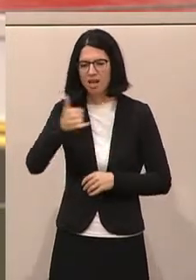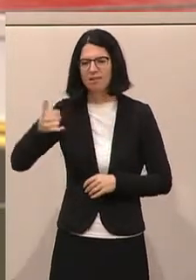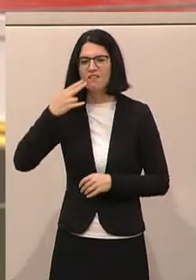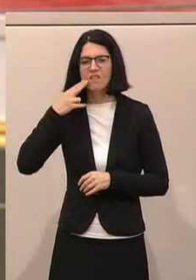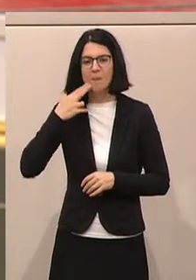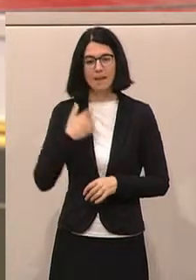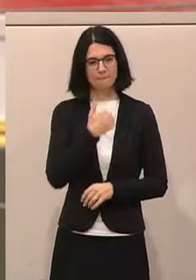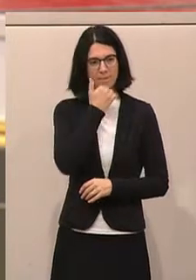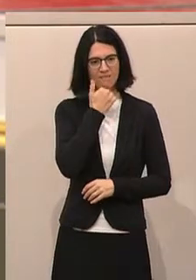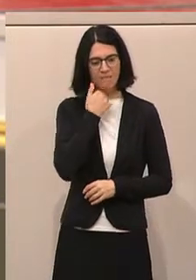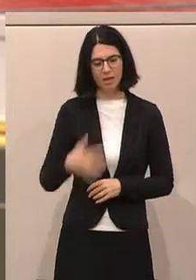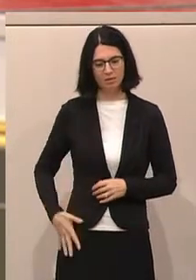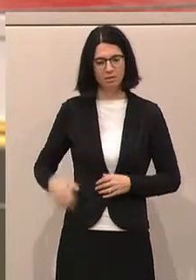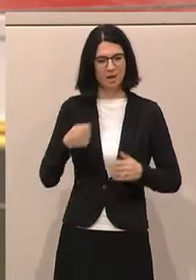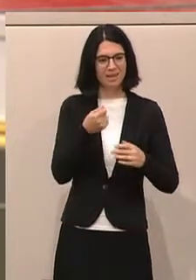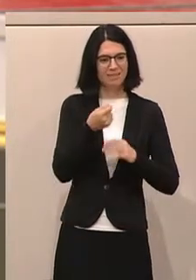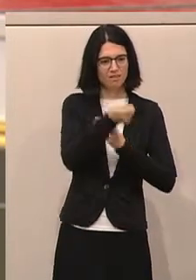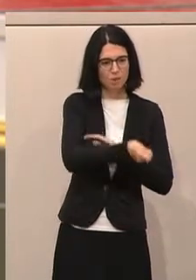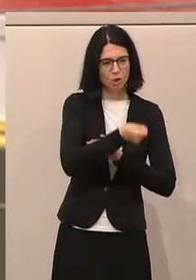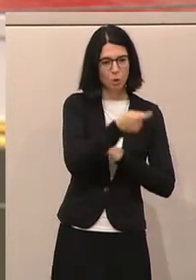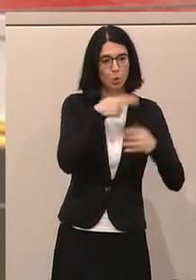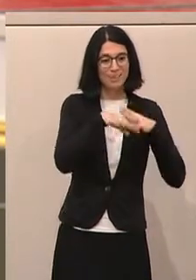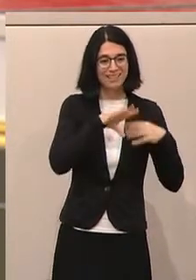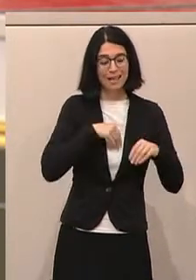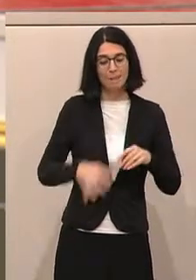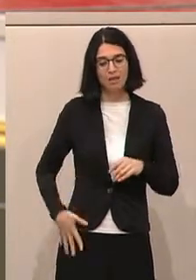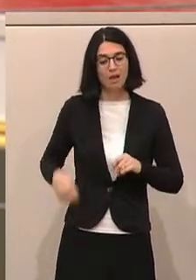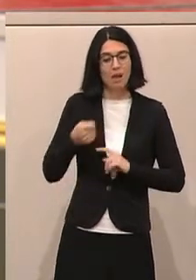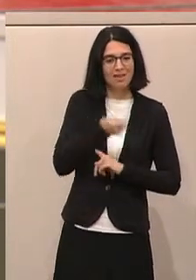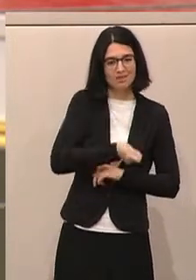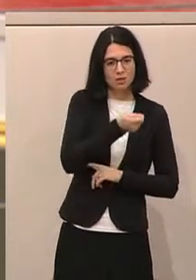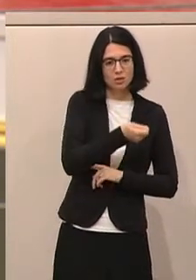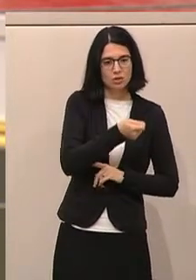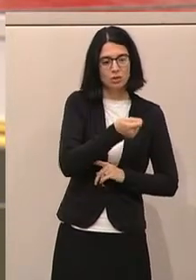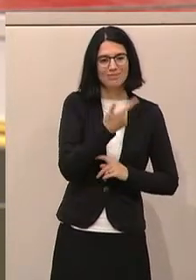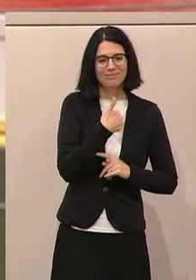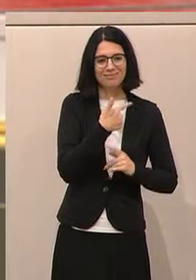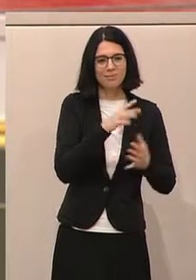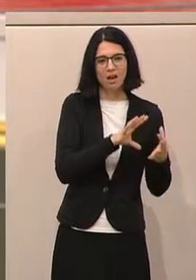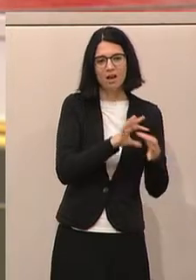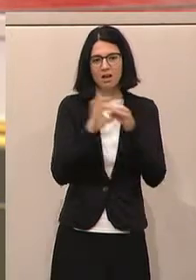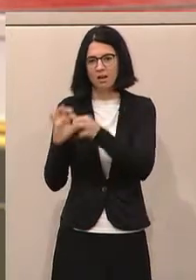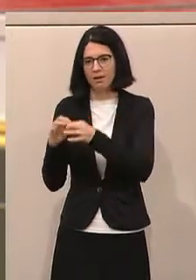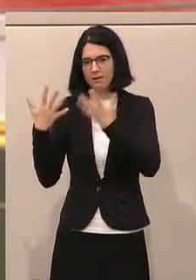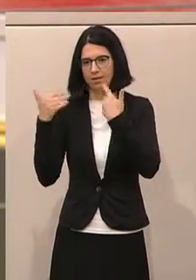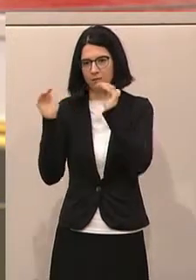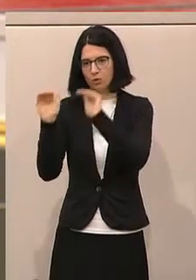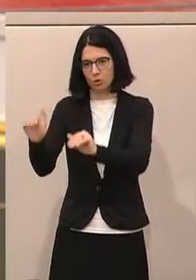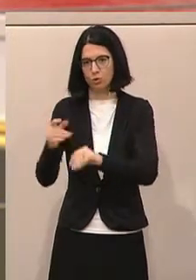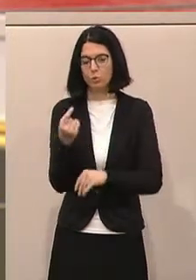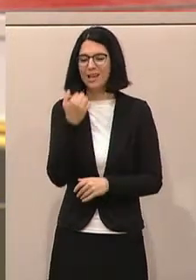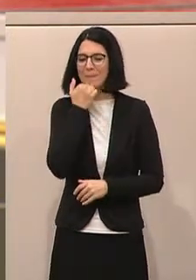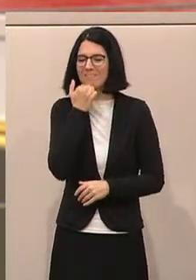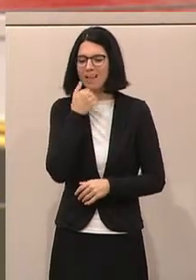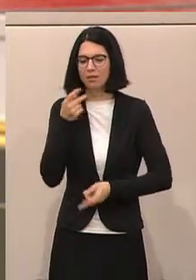dass private Investitionen, unternehmerische Investitionen auch wieder dem Klimaschutz zuträglich sein werden. Und das bedeutet, dass wir